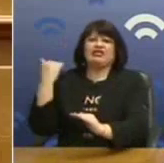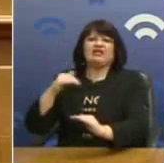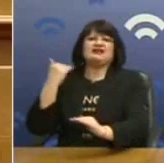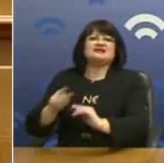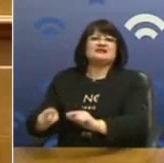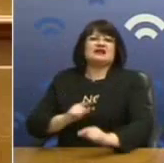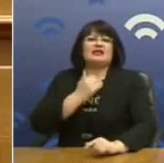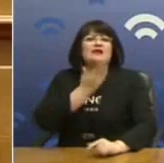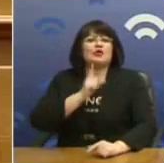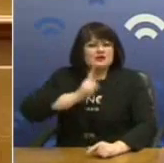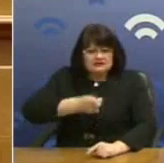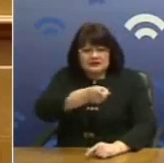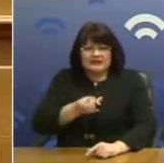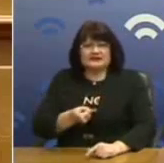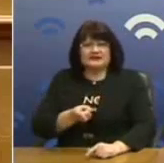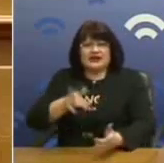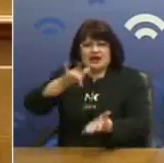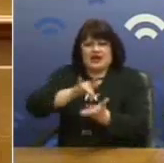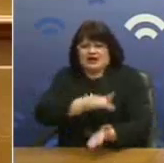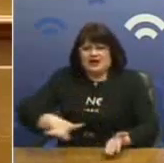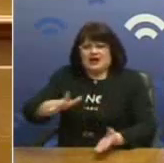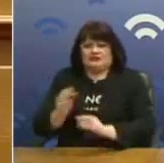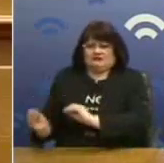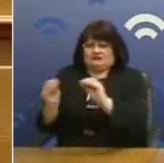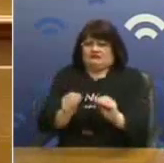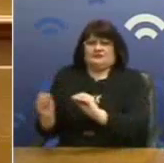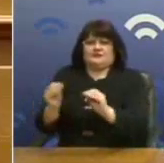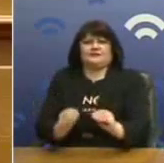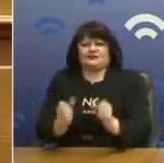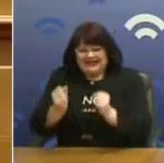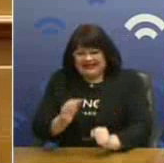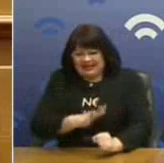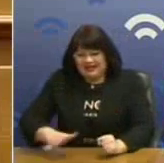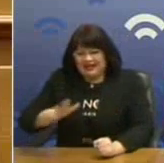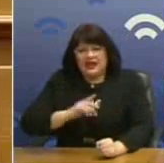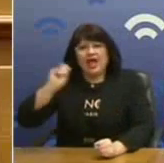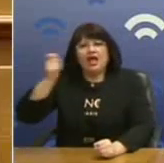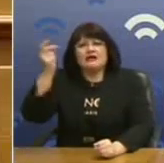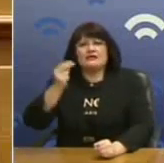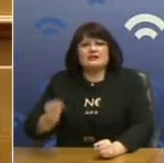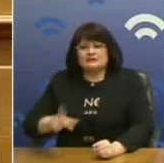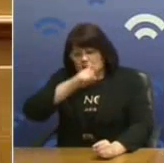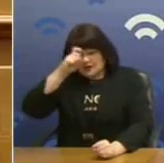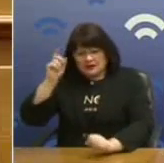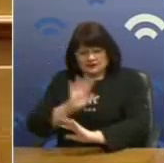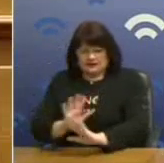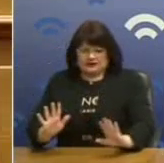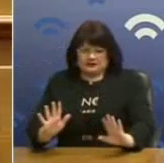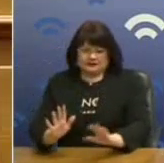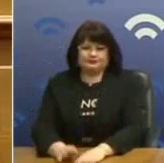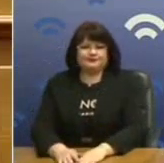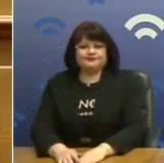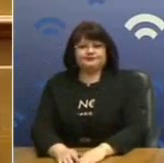επιβάλλετε το αυτονόητο. Η κατάσταση και στα εθνικά μας θέματα είναι δύσκολη. Στα